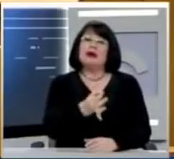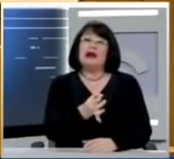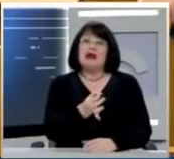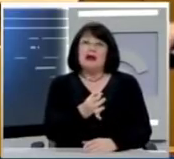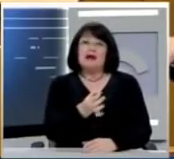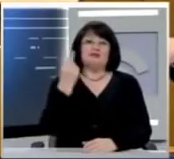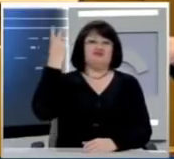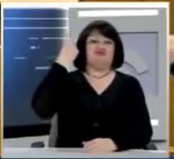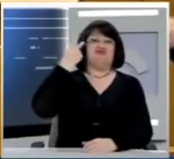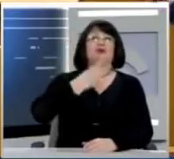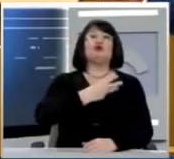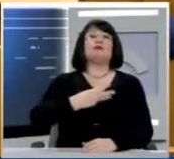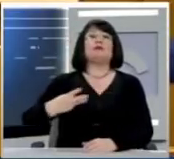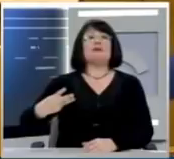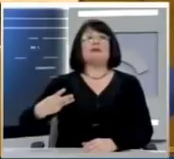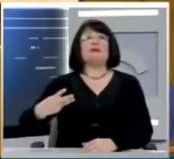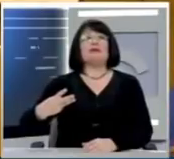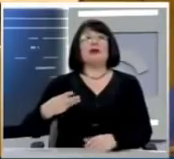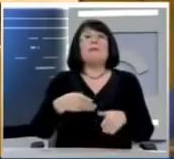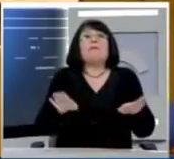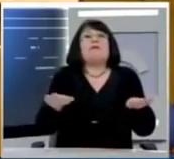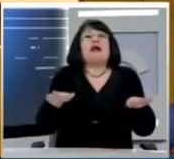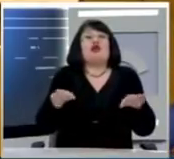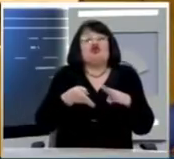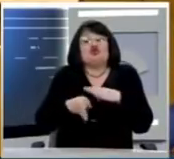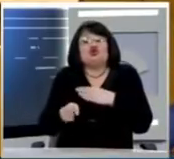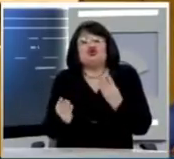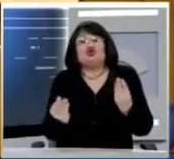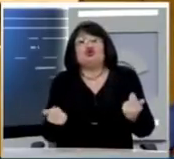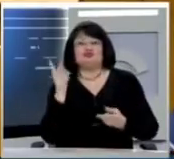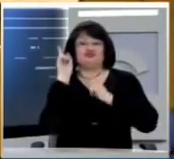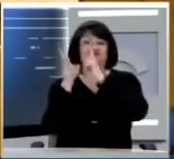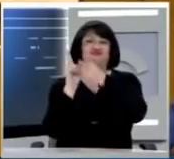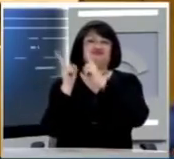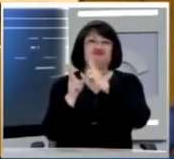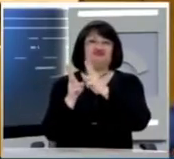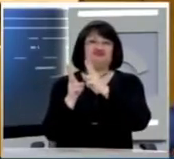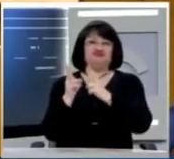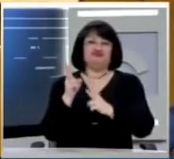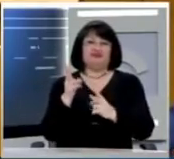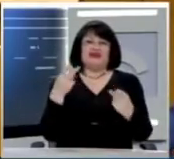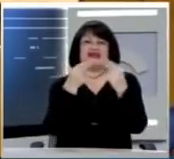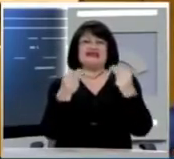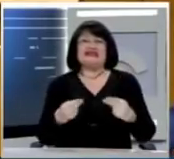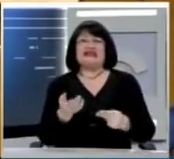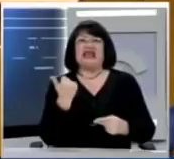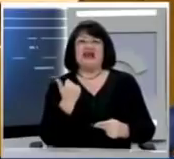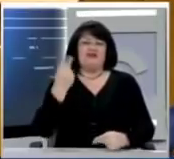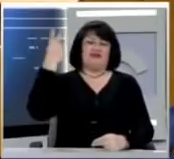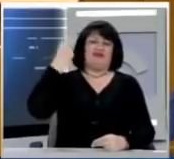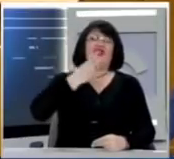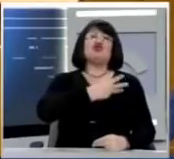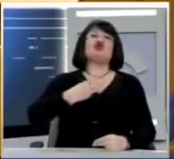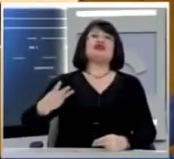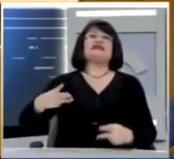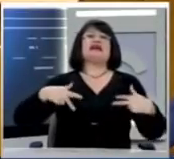τον ΣΥΡΙΖΑ μέσω του Παπαγγελόπουλου, τον οποίον στοχοποιείται χωρίς στοιχεία, αλλά τον ΣΥΡΙΖΑ εγκαλείται και